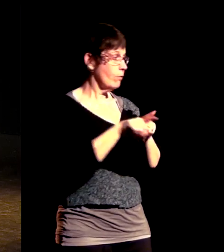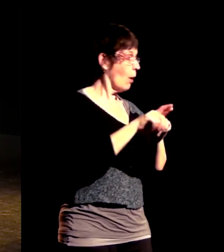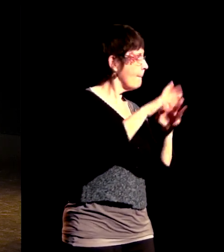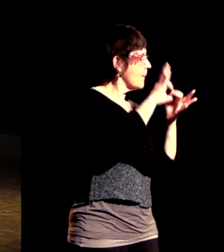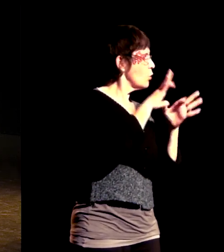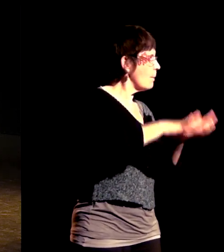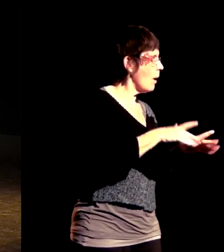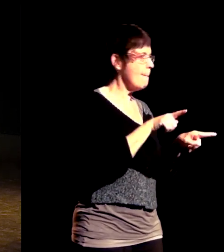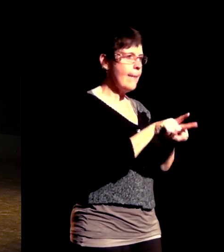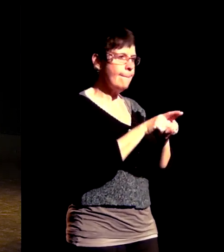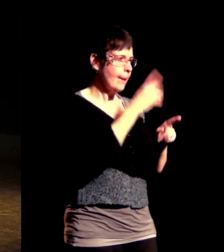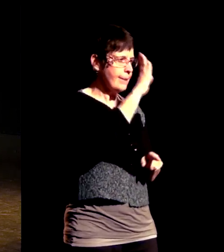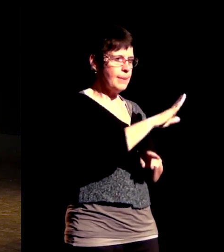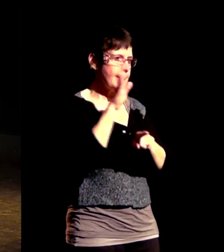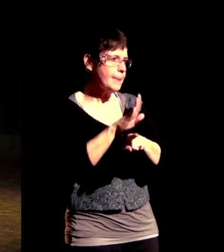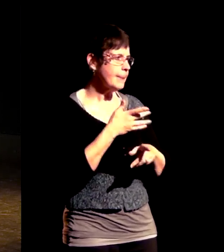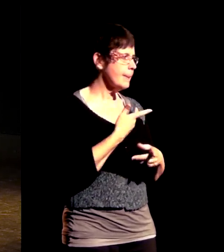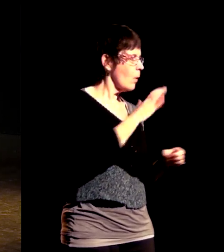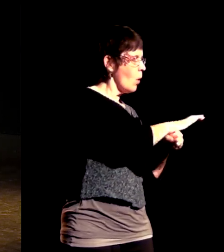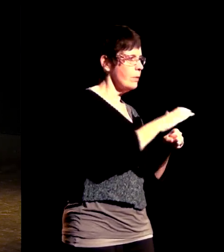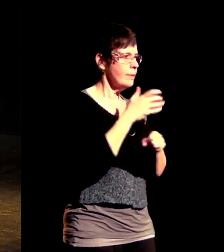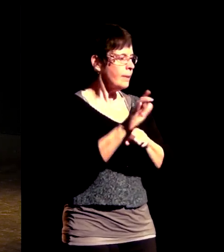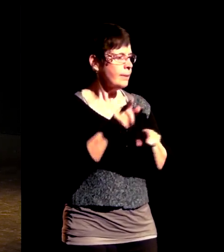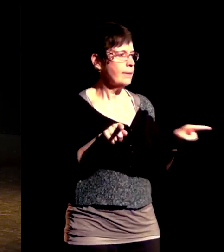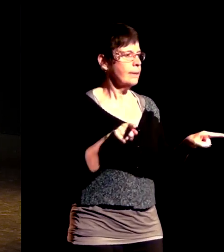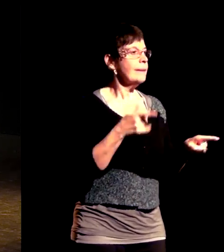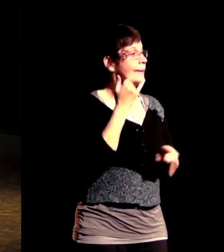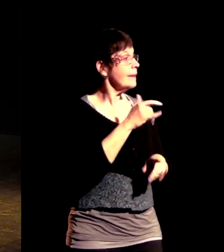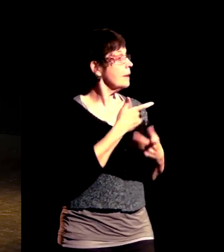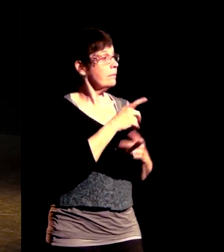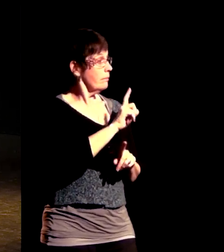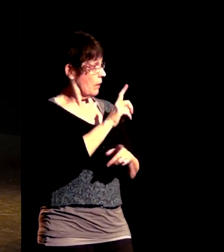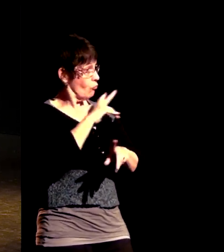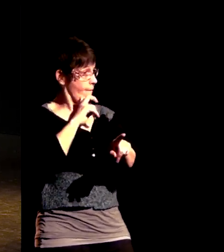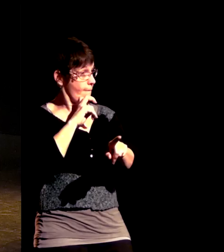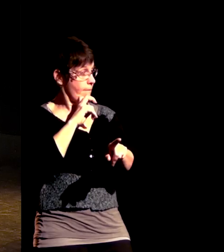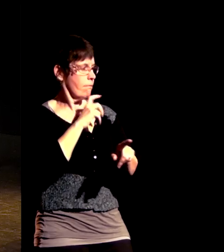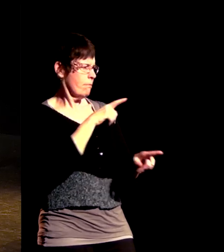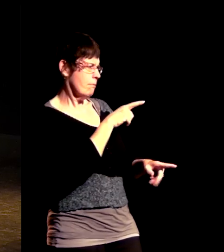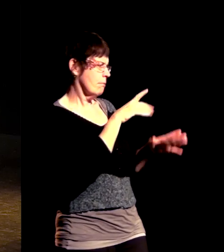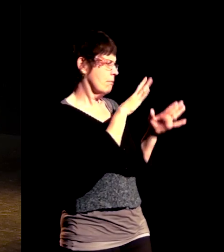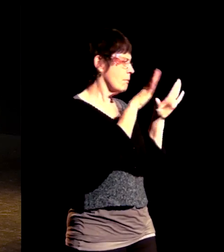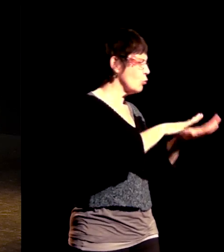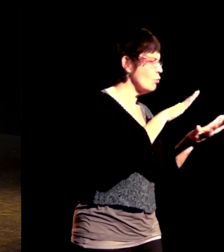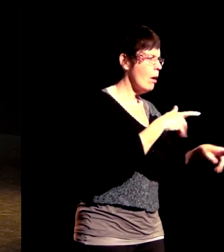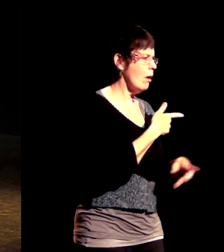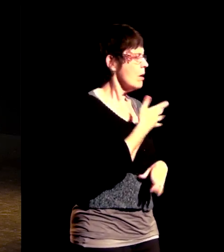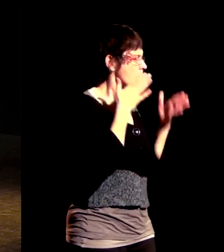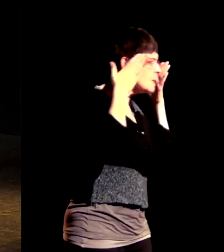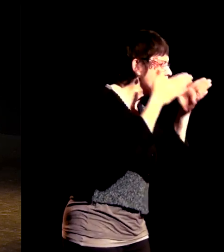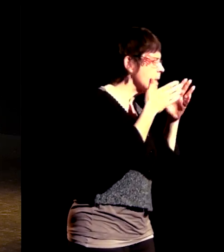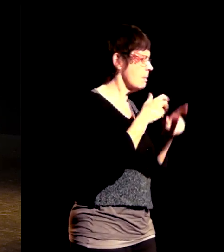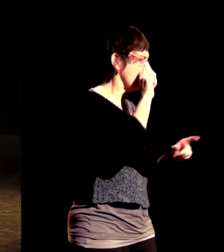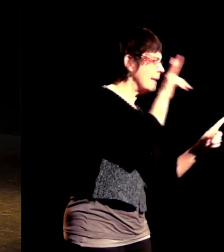deux mesures. Les gens qui ne sont pas juifs ou qui sont musulmans ou quoi, voient bien qu'il y a ce deux poids, deux mesures. Et donc, ça construit un